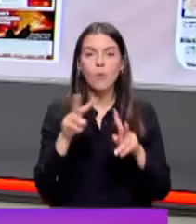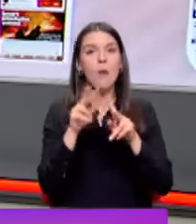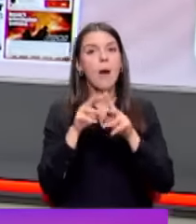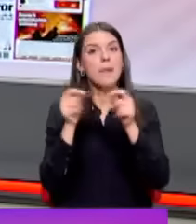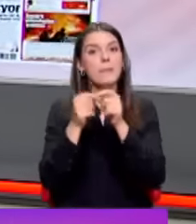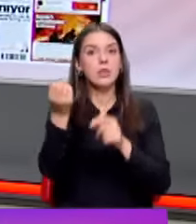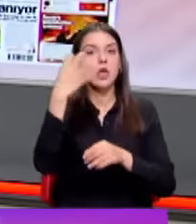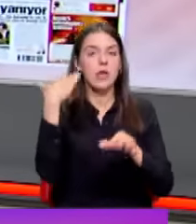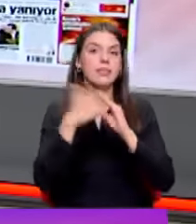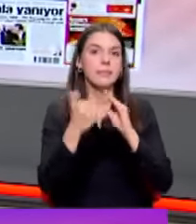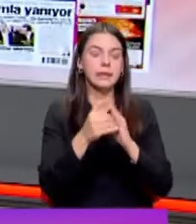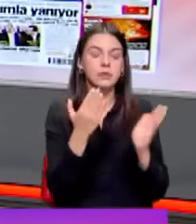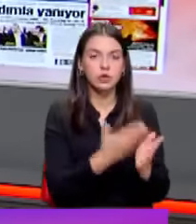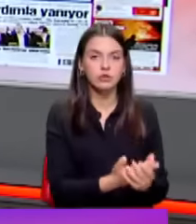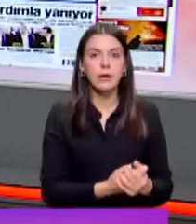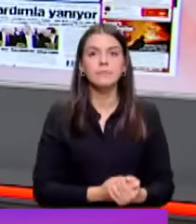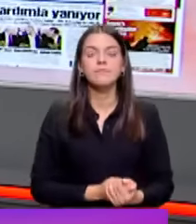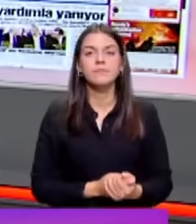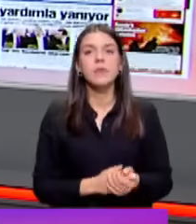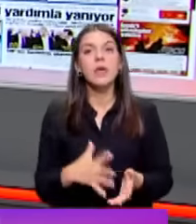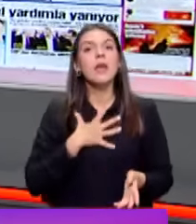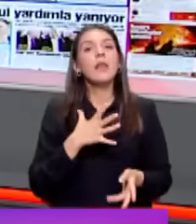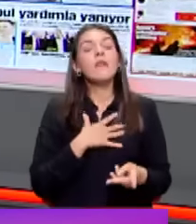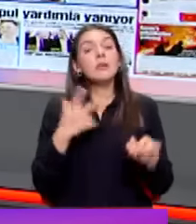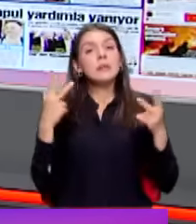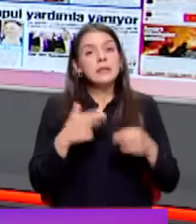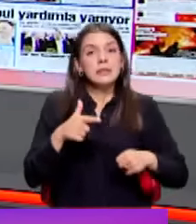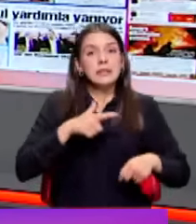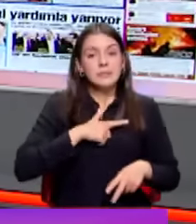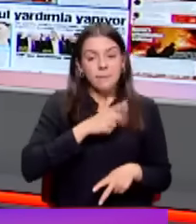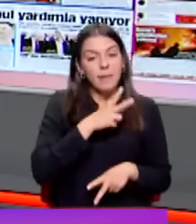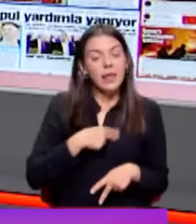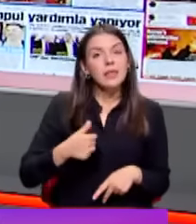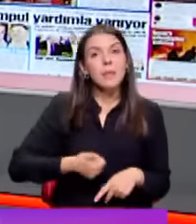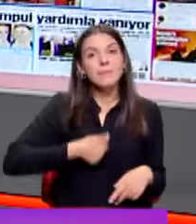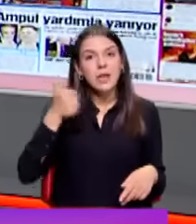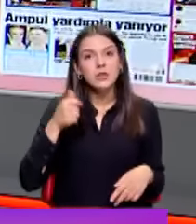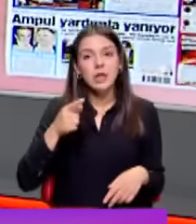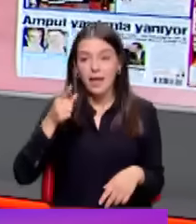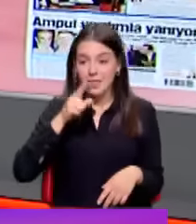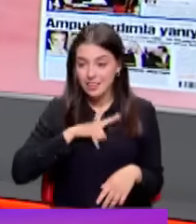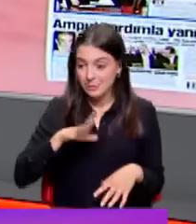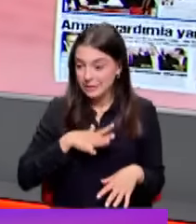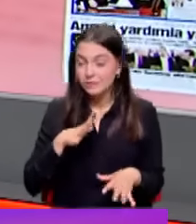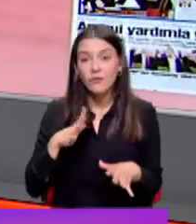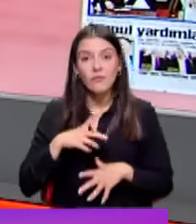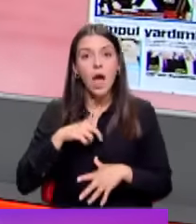gönderdiği mesajda. Nefesimiz kesildi. İzmir Belediye Başkanı talep karşılanmadı diyor.